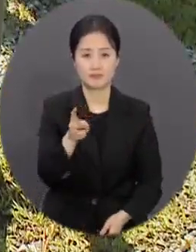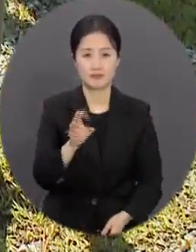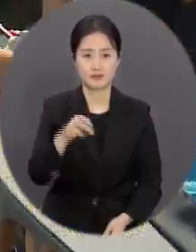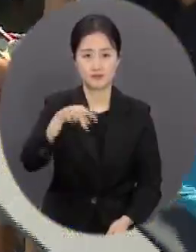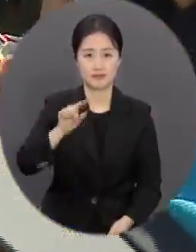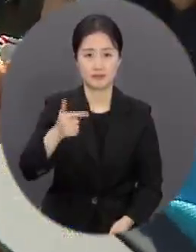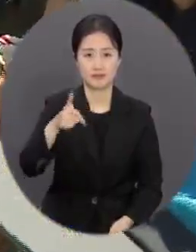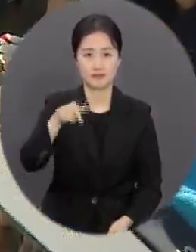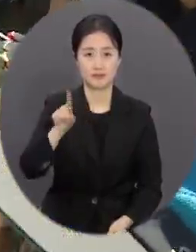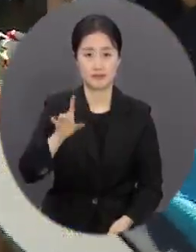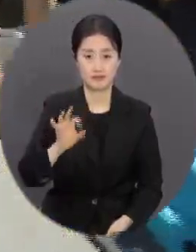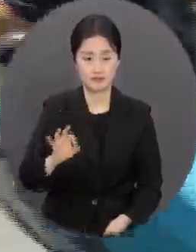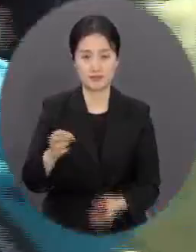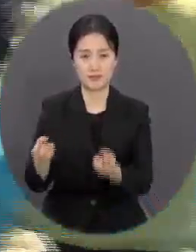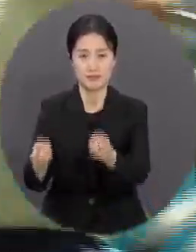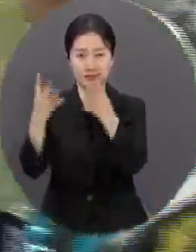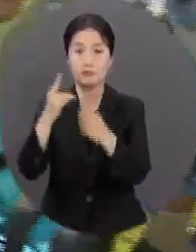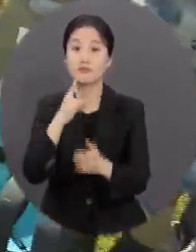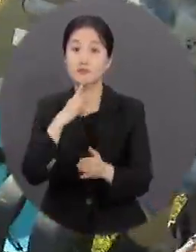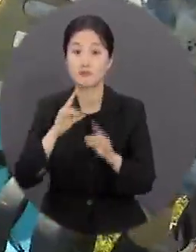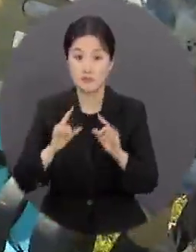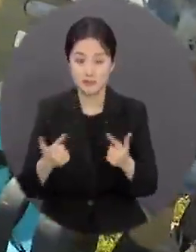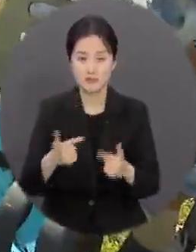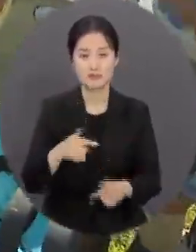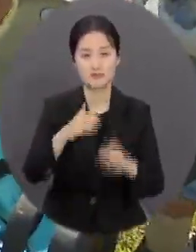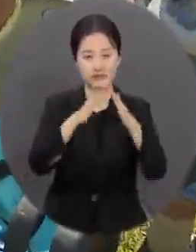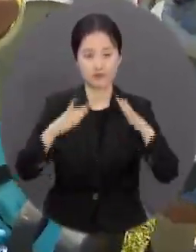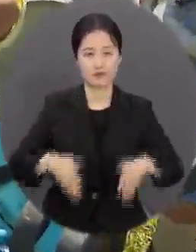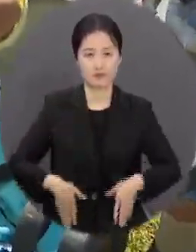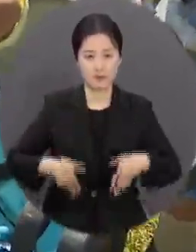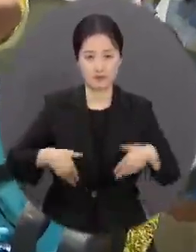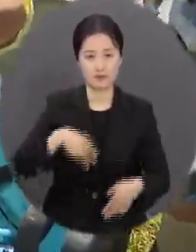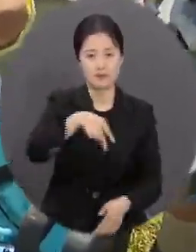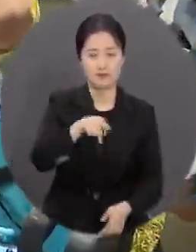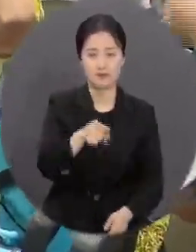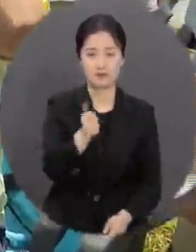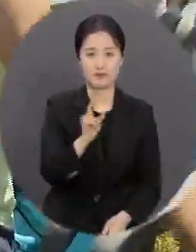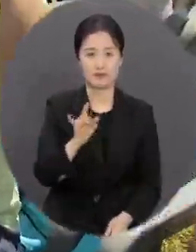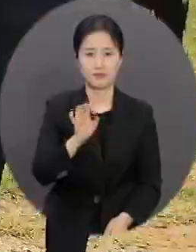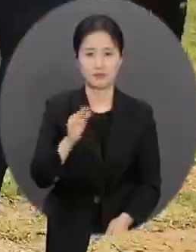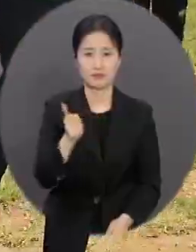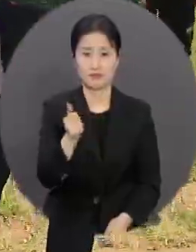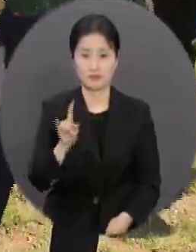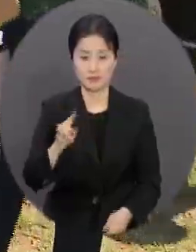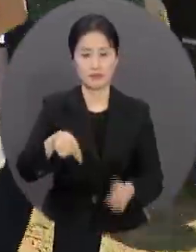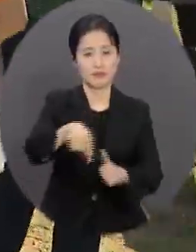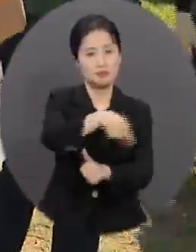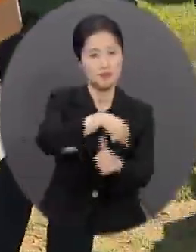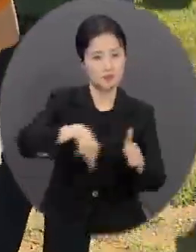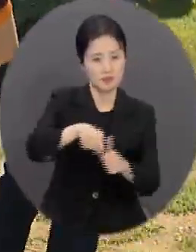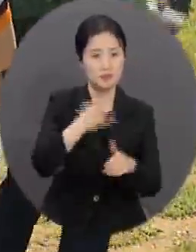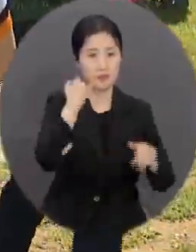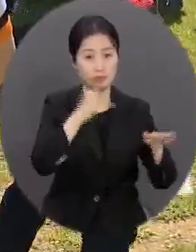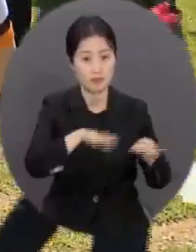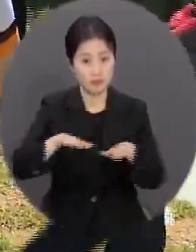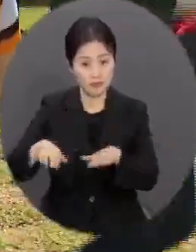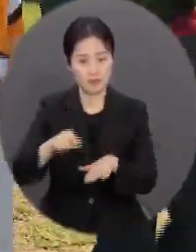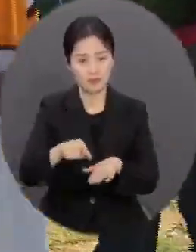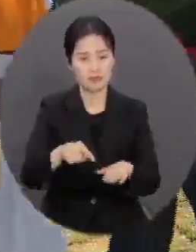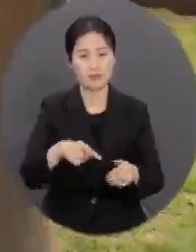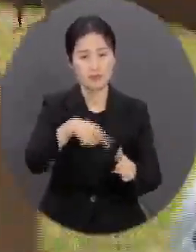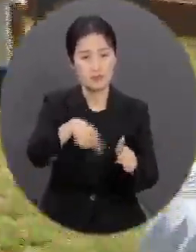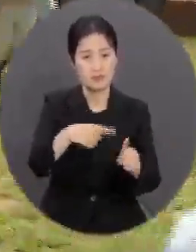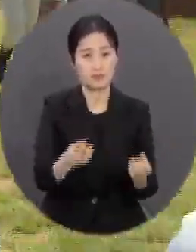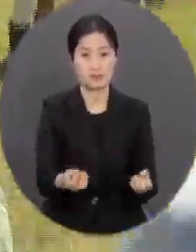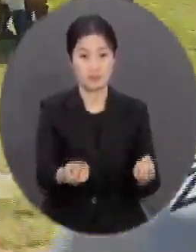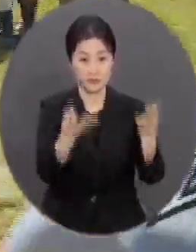물길 행사에 이어 전남 서남해안의 해양 환경 보존을 위한 지역사회 환경운동으로 500여 명의 교육가족들이